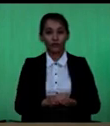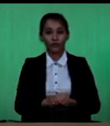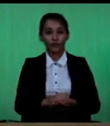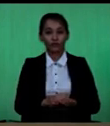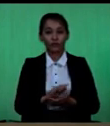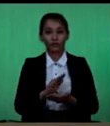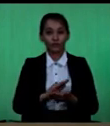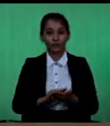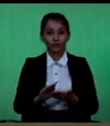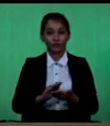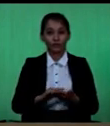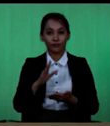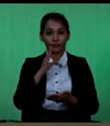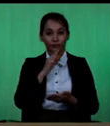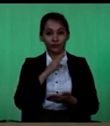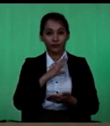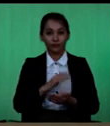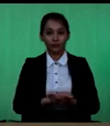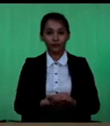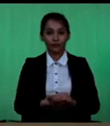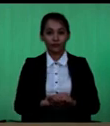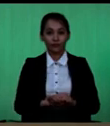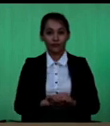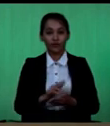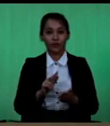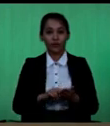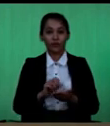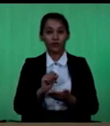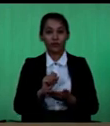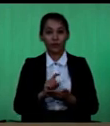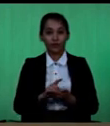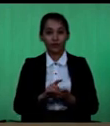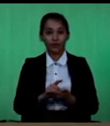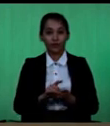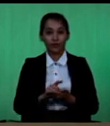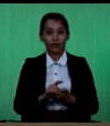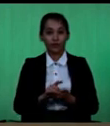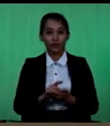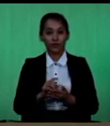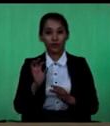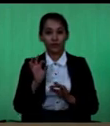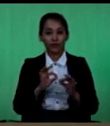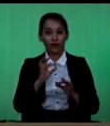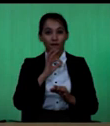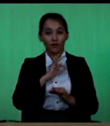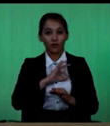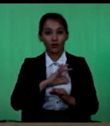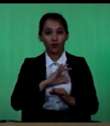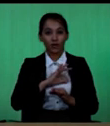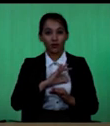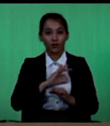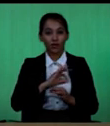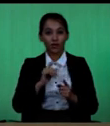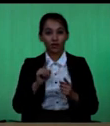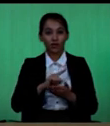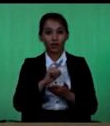Yozib olishga ulgurdingizmi? Bu 8-masalaning chizma asosidagi qisqa sharti edi.